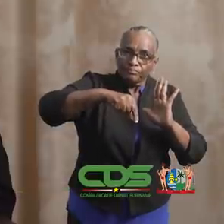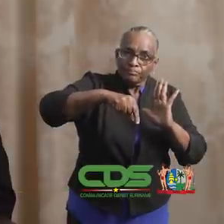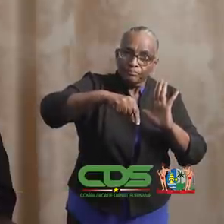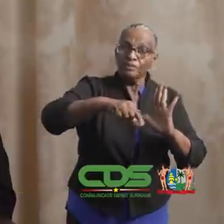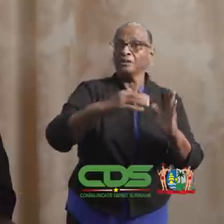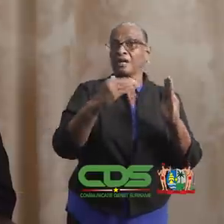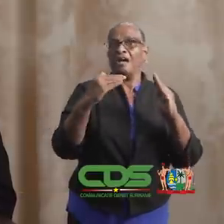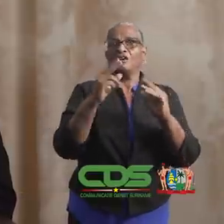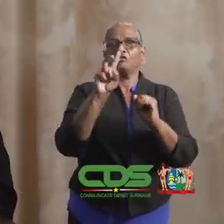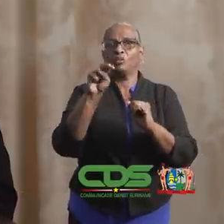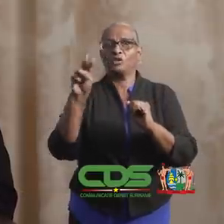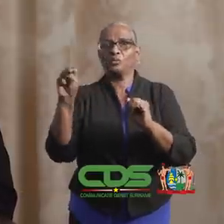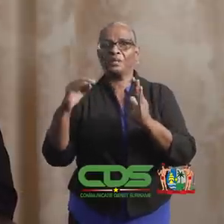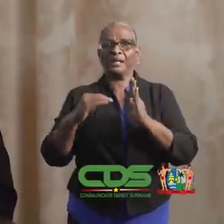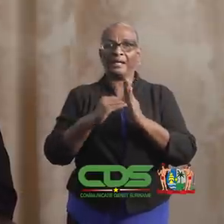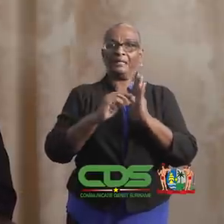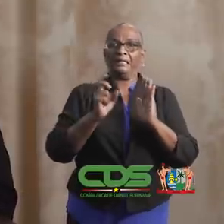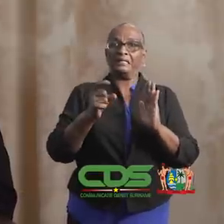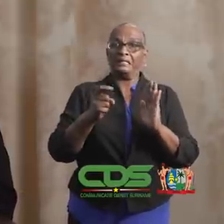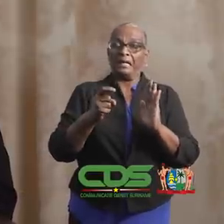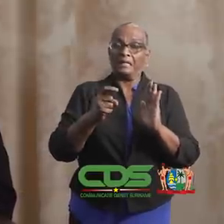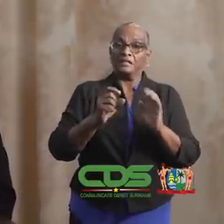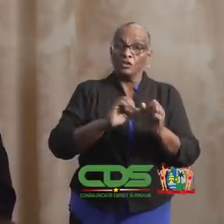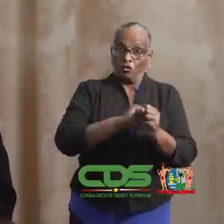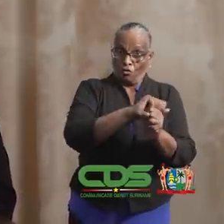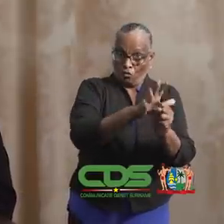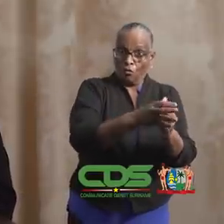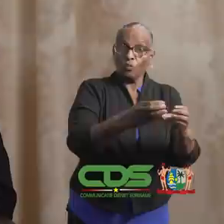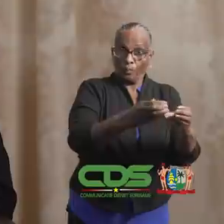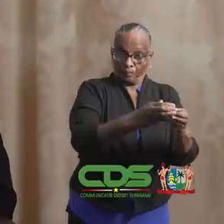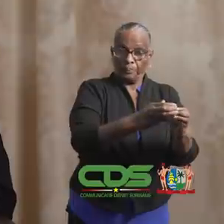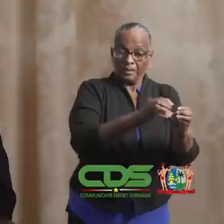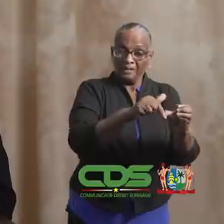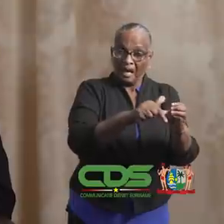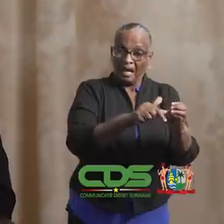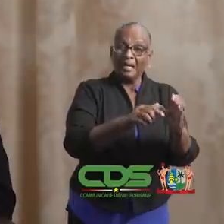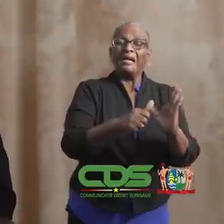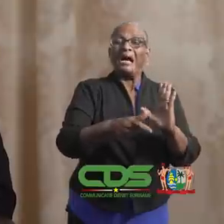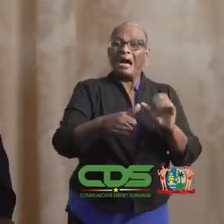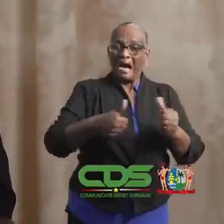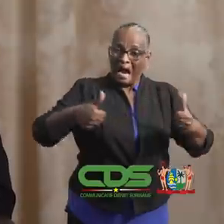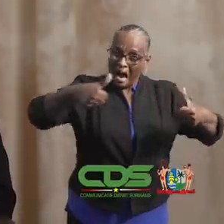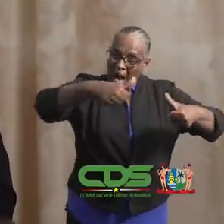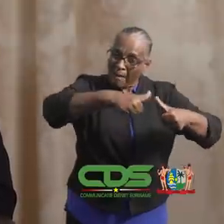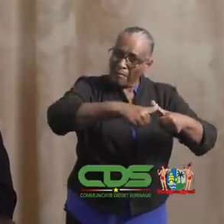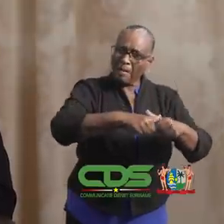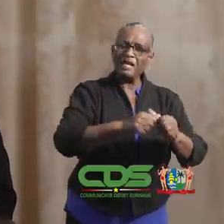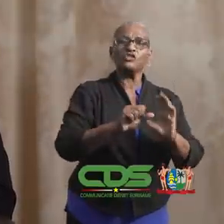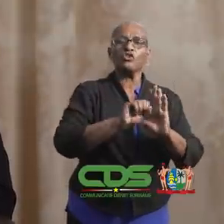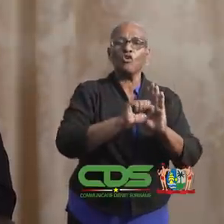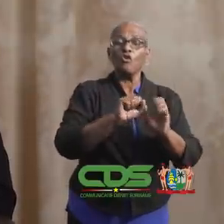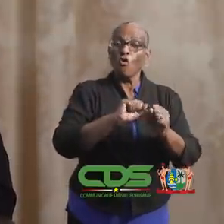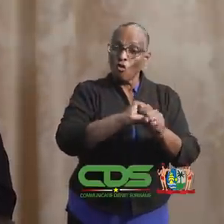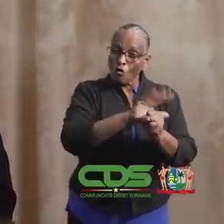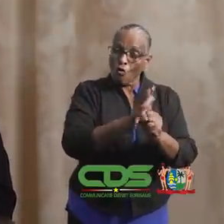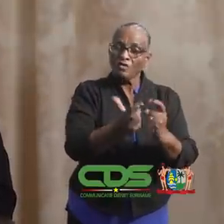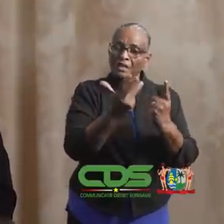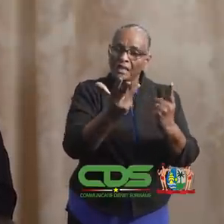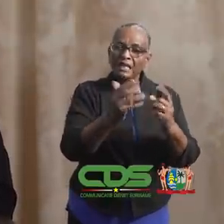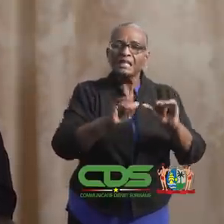Outbreak Management Team beveelt dringend aan dat we op aangepaste COVID-19 veilige wijze de feestdagen